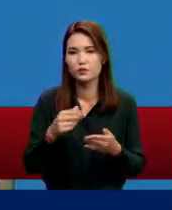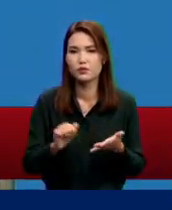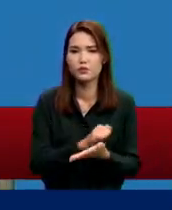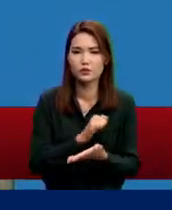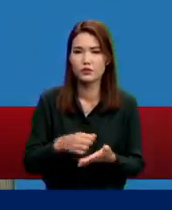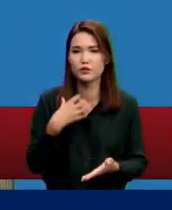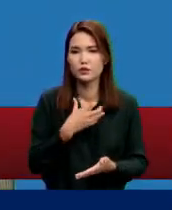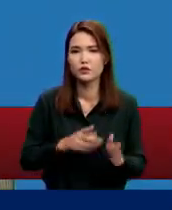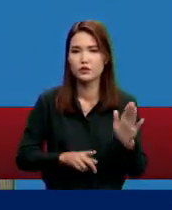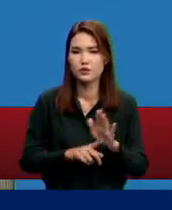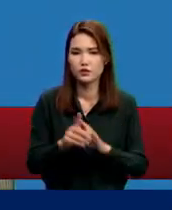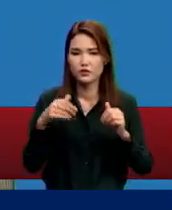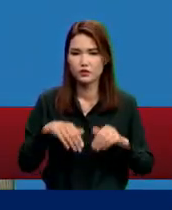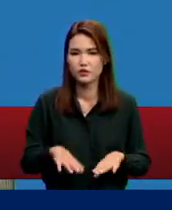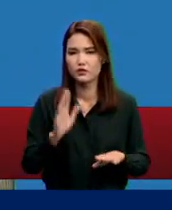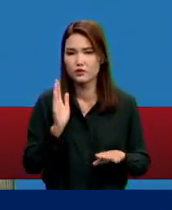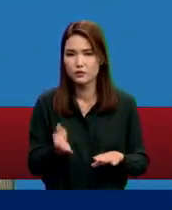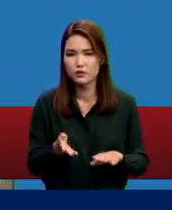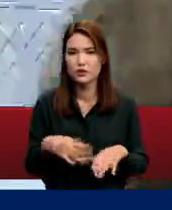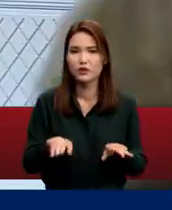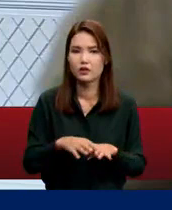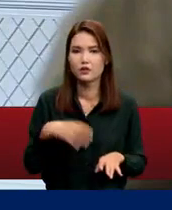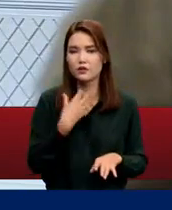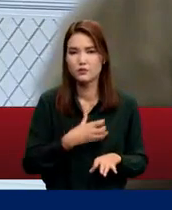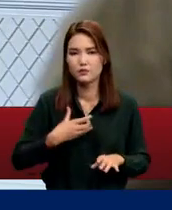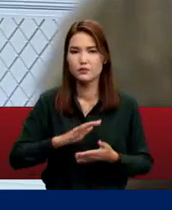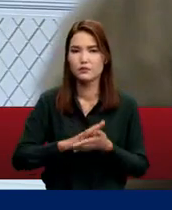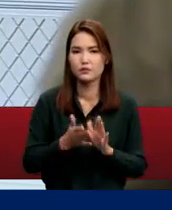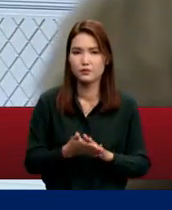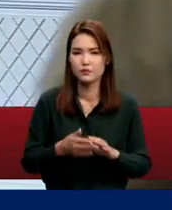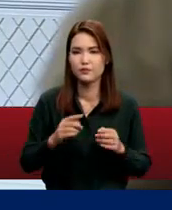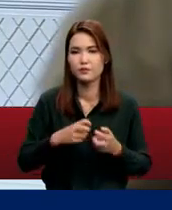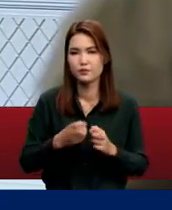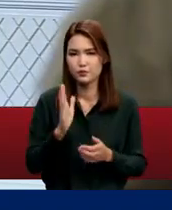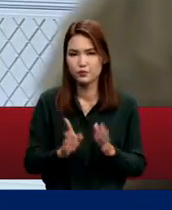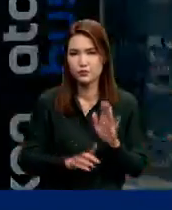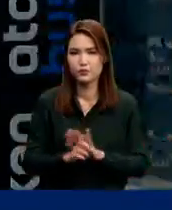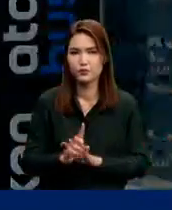мемлекет халықаралық ұйымдар мен саясаткерлер үшін негізгі басшылық құжат ретінде қызмет ете алады.